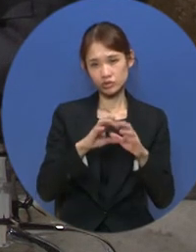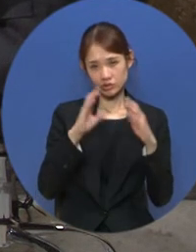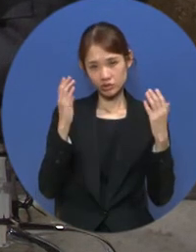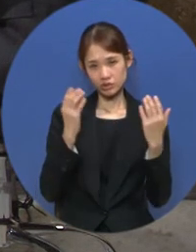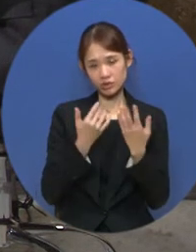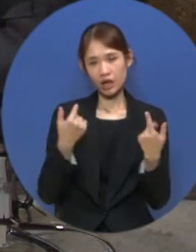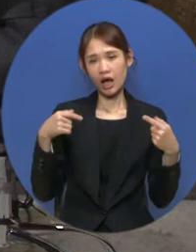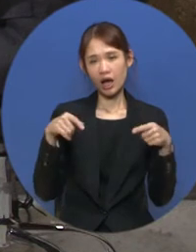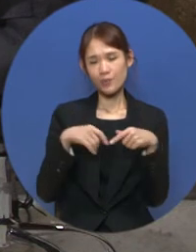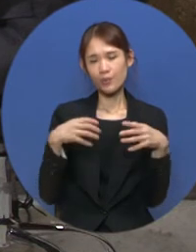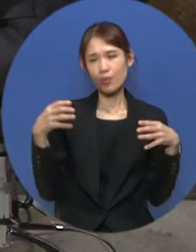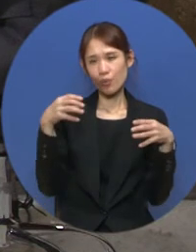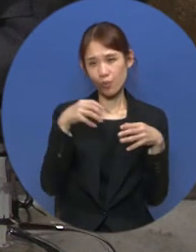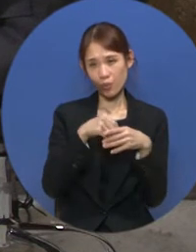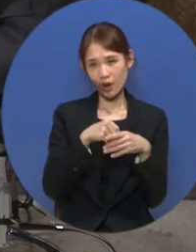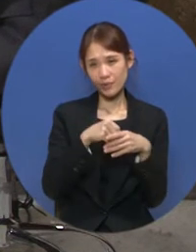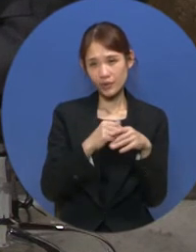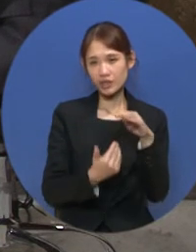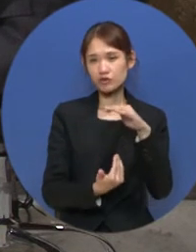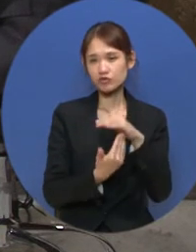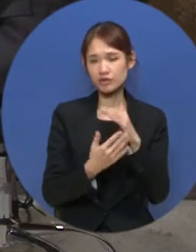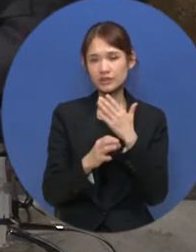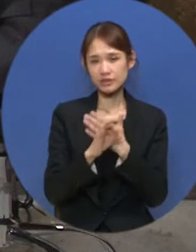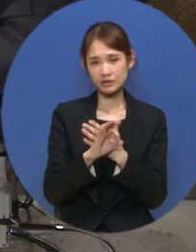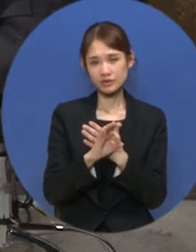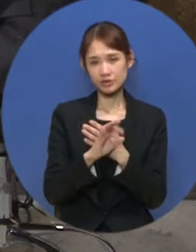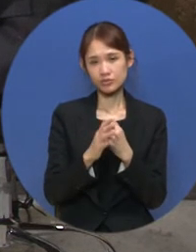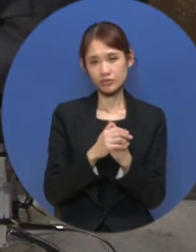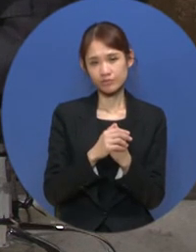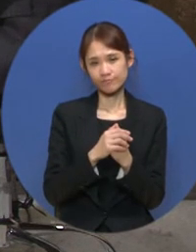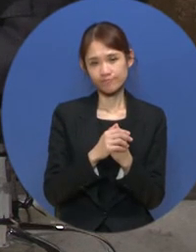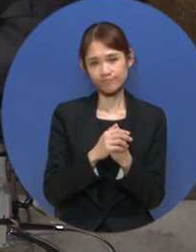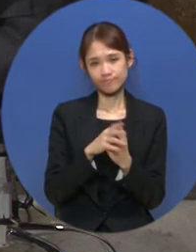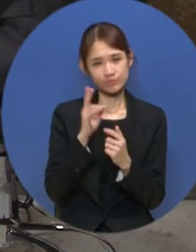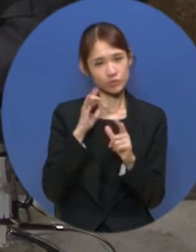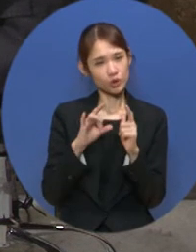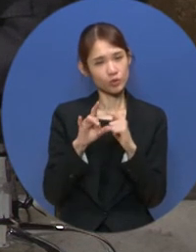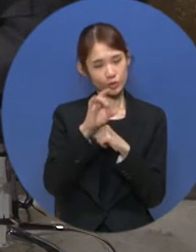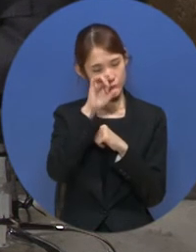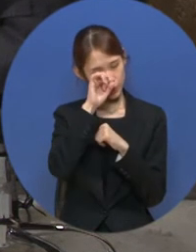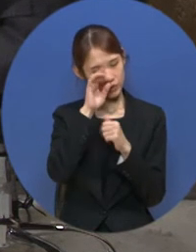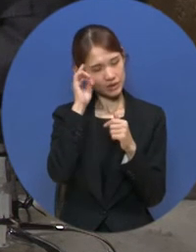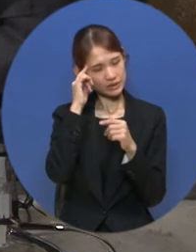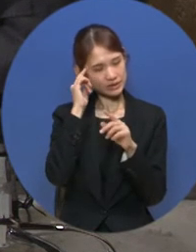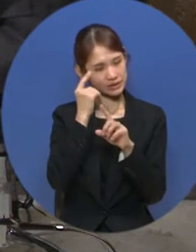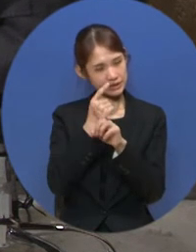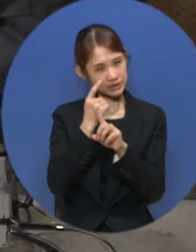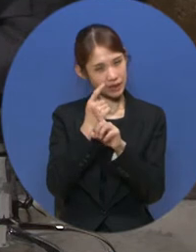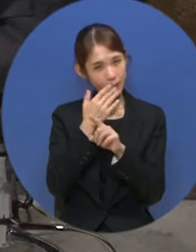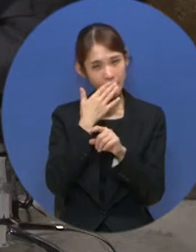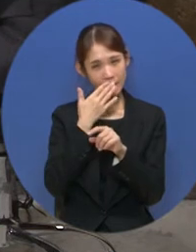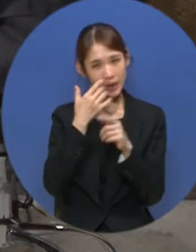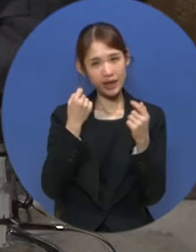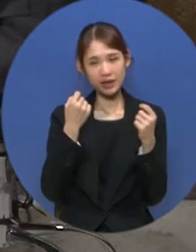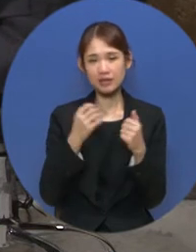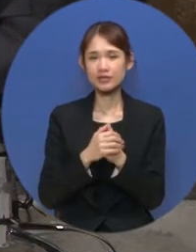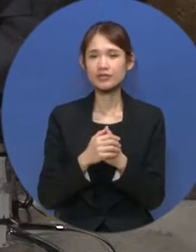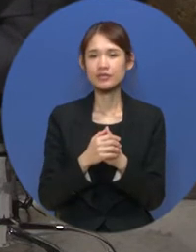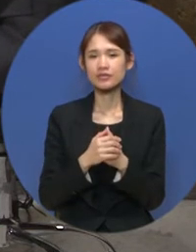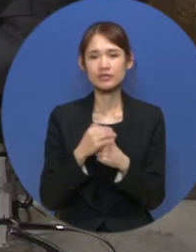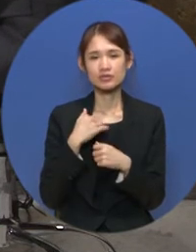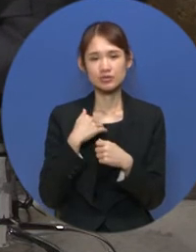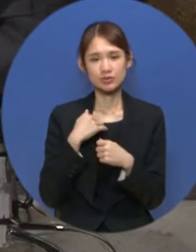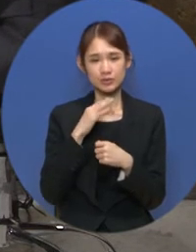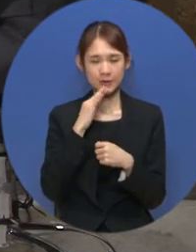같이 장애인이 포함돼서 그렇게 이루어진다면은 아마도 좀 더 나은 인식 개선이 되지 않을까 싶습니다. 네,